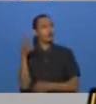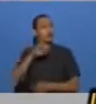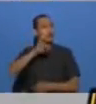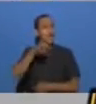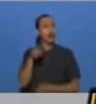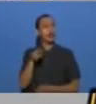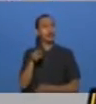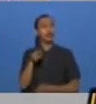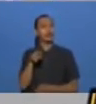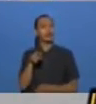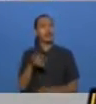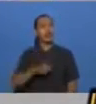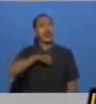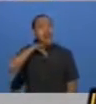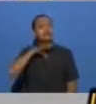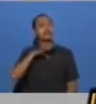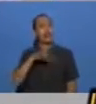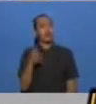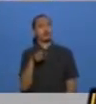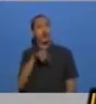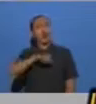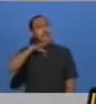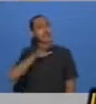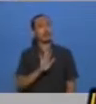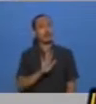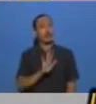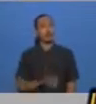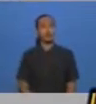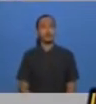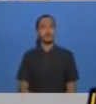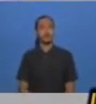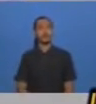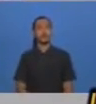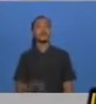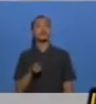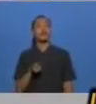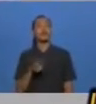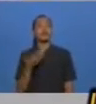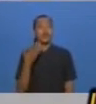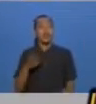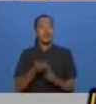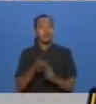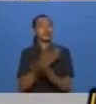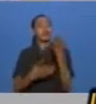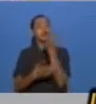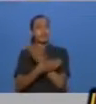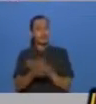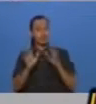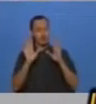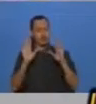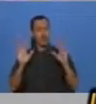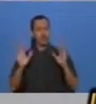juga merupakan kelompok yang rentan karena begini, sebagian besar teman-teman penyandang disabilitas itu mempunyai